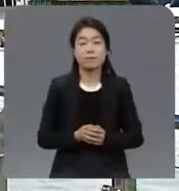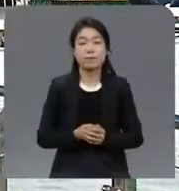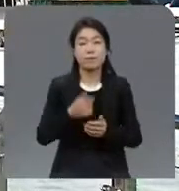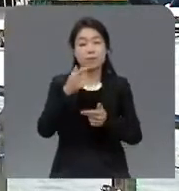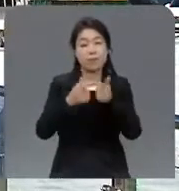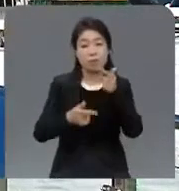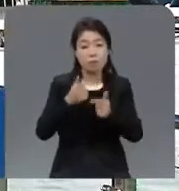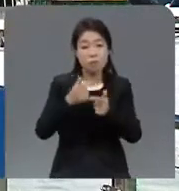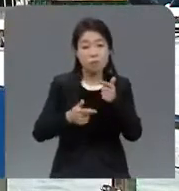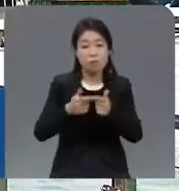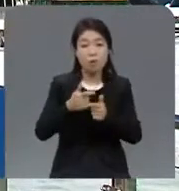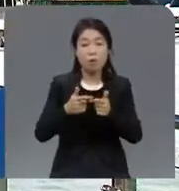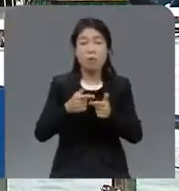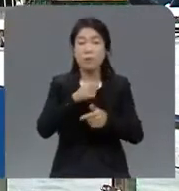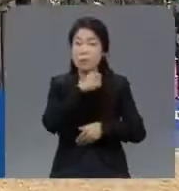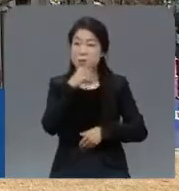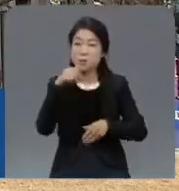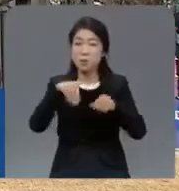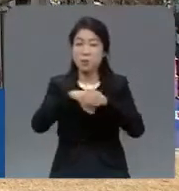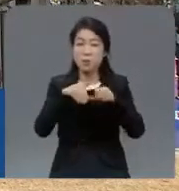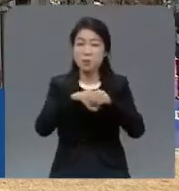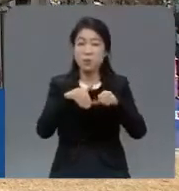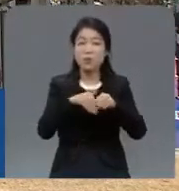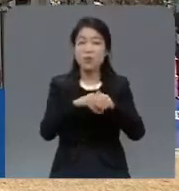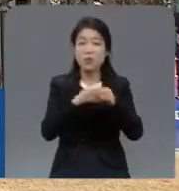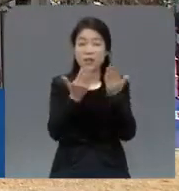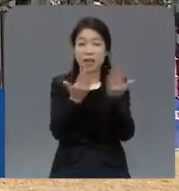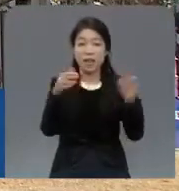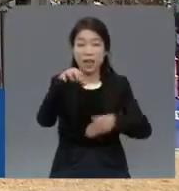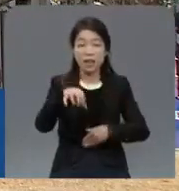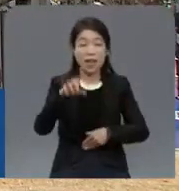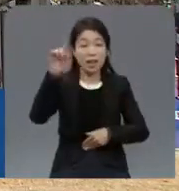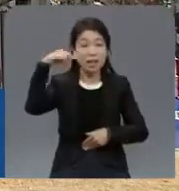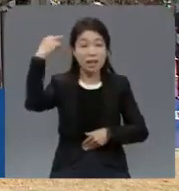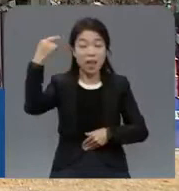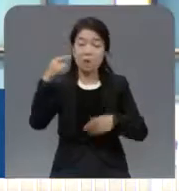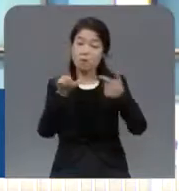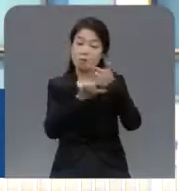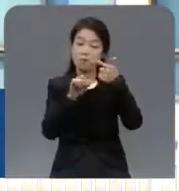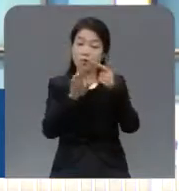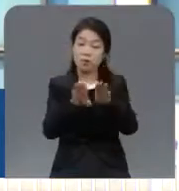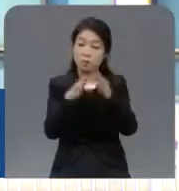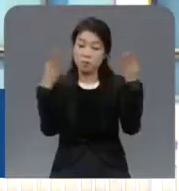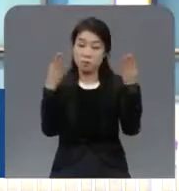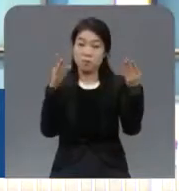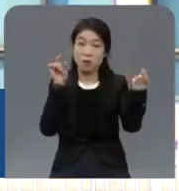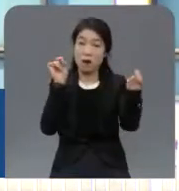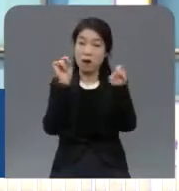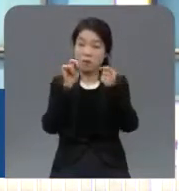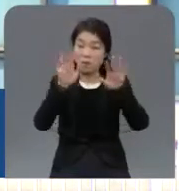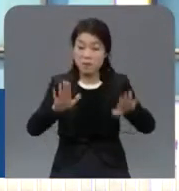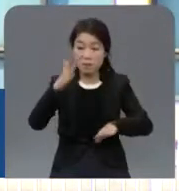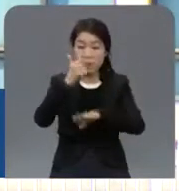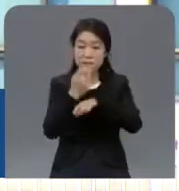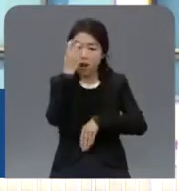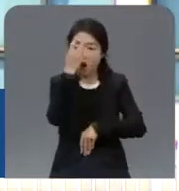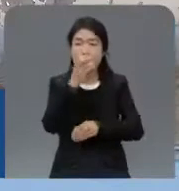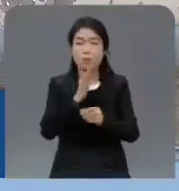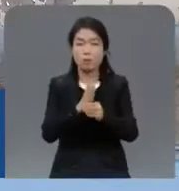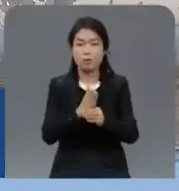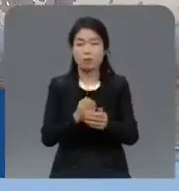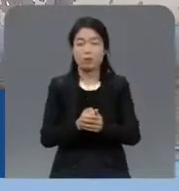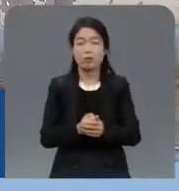목포 미식문화 갤러리 해관 1897이 다음 달 개관을 앞두고 막바지 점검을 진행했습니다.